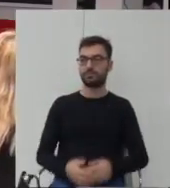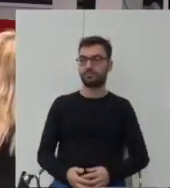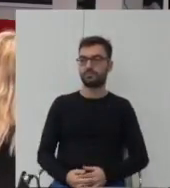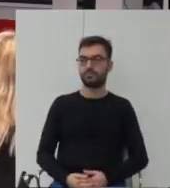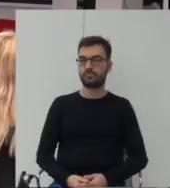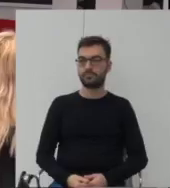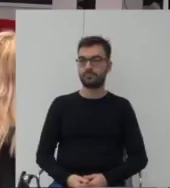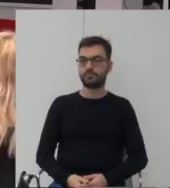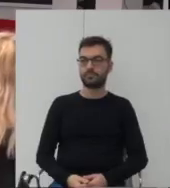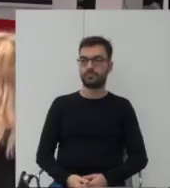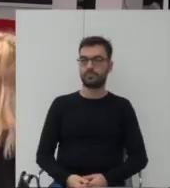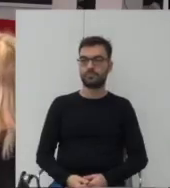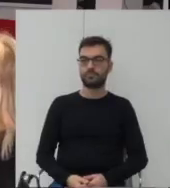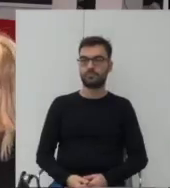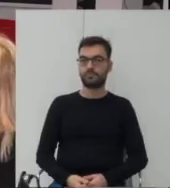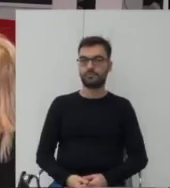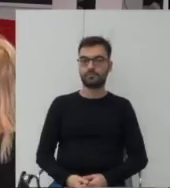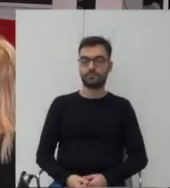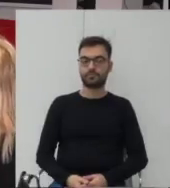do zadawania pytań.